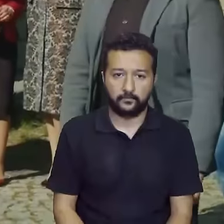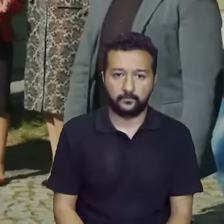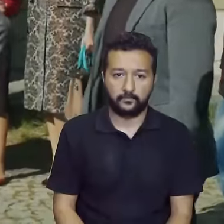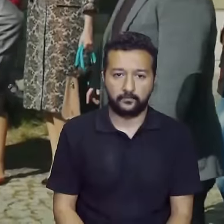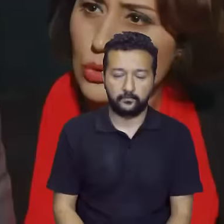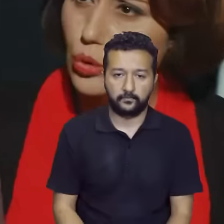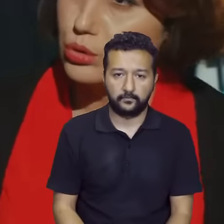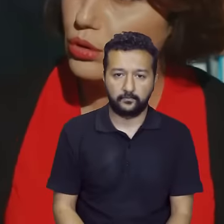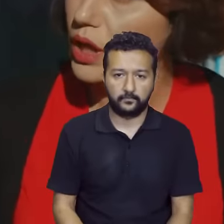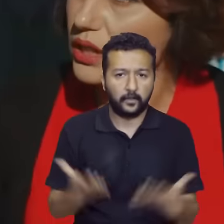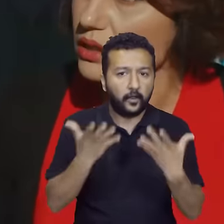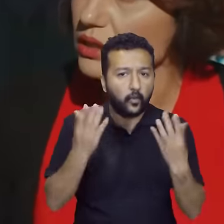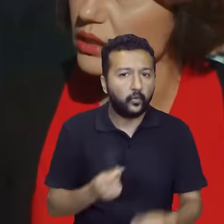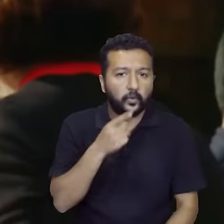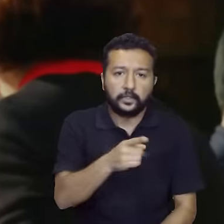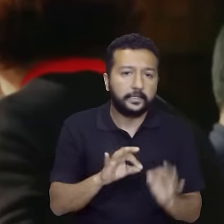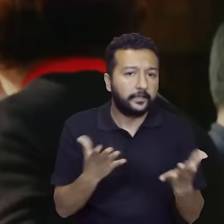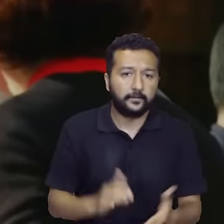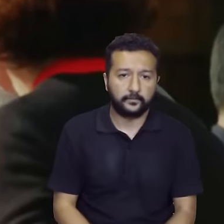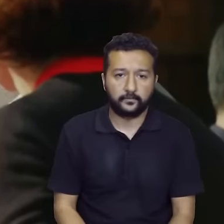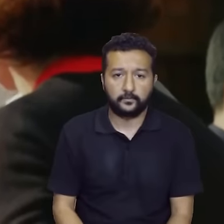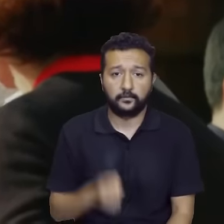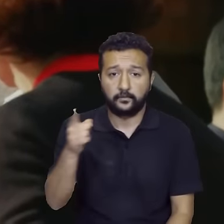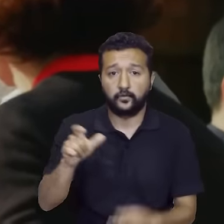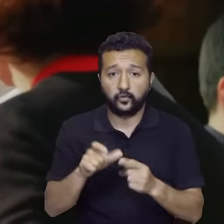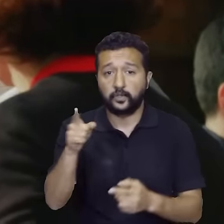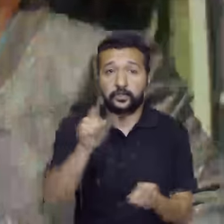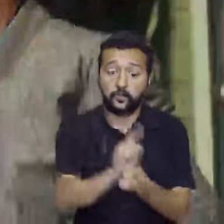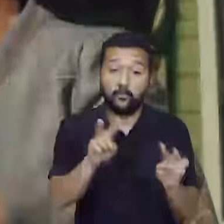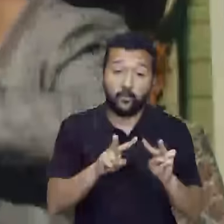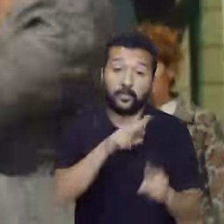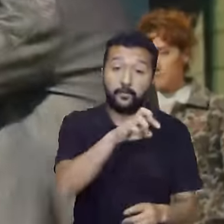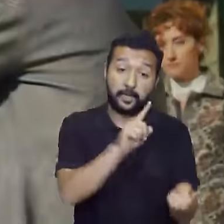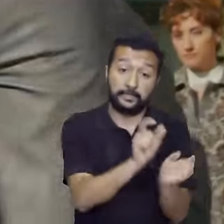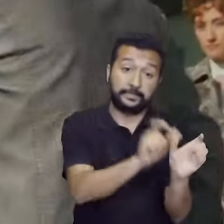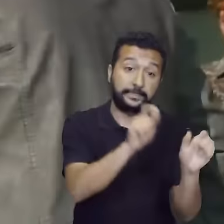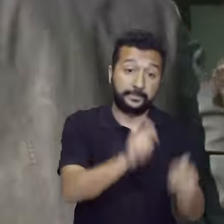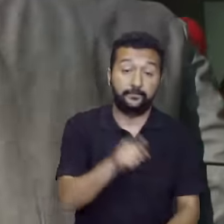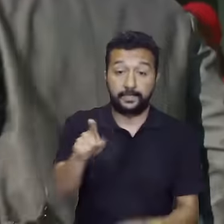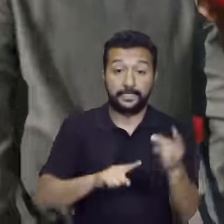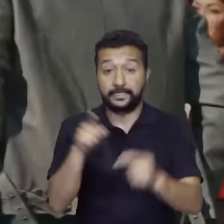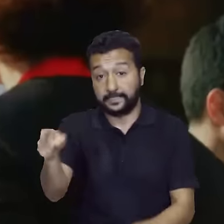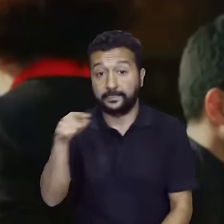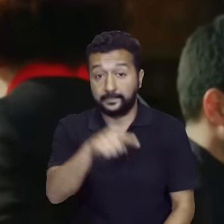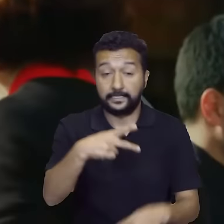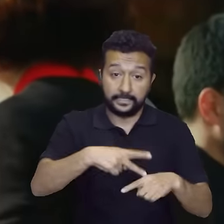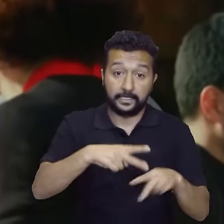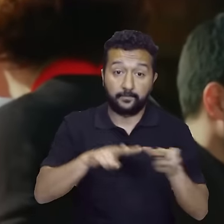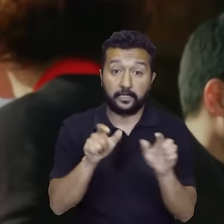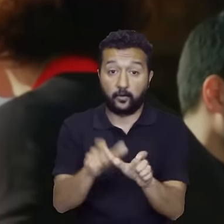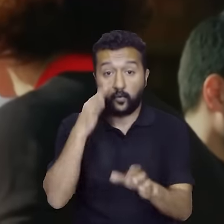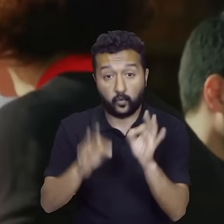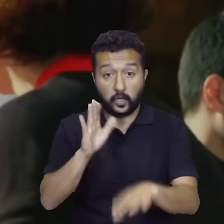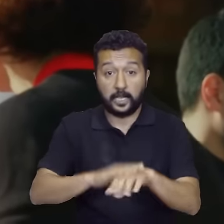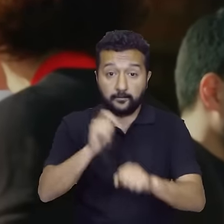İlyas kaputun demirini indirip kapattı. Şükrü'ye sen mürüvvetle Perhan'a mukayyet ol. İhsan sen de Zeki ile Metin'i